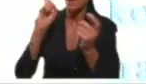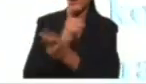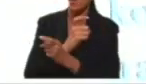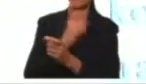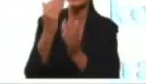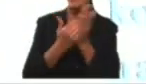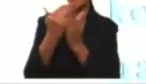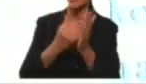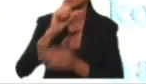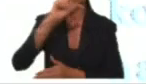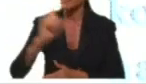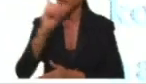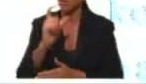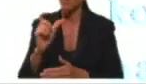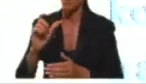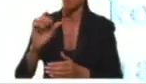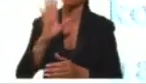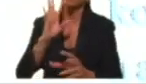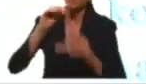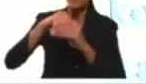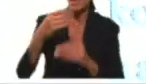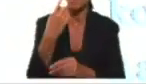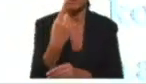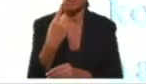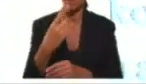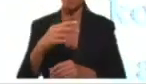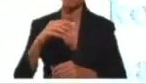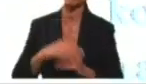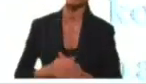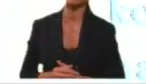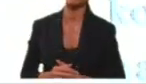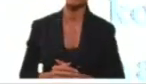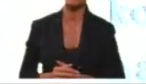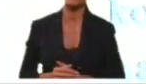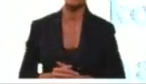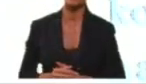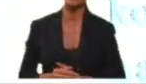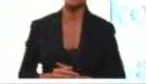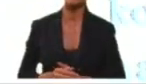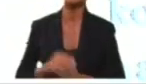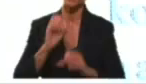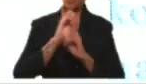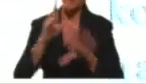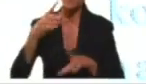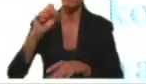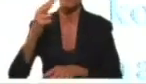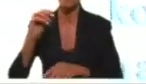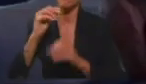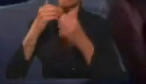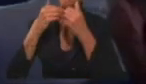zostały zunifikowane właśnie do tego standardu NETEX. No poza tym oczywiście te dane powinny być otwarte.